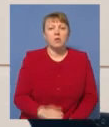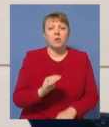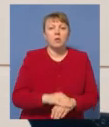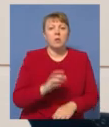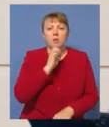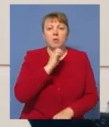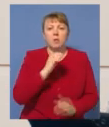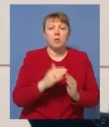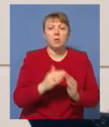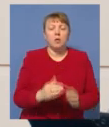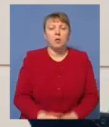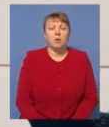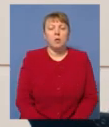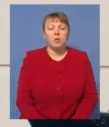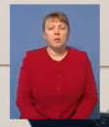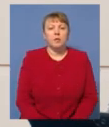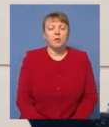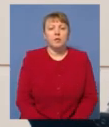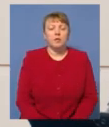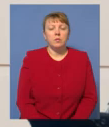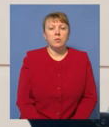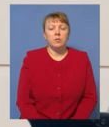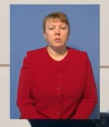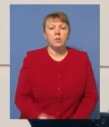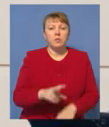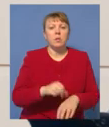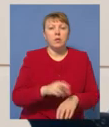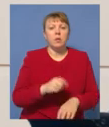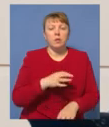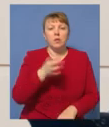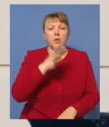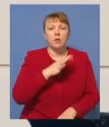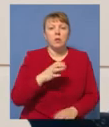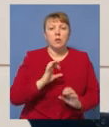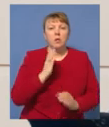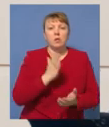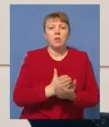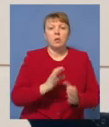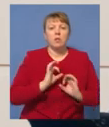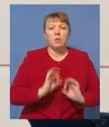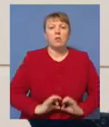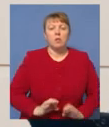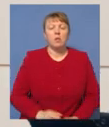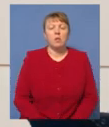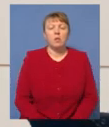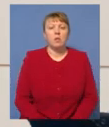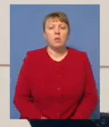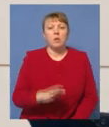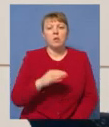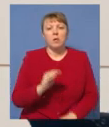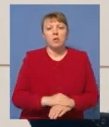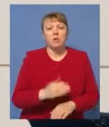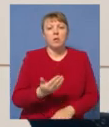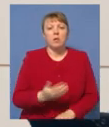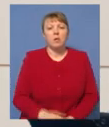кражи чужого имущества. По результатам расследования уголовное дело направляется в прокуратуру. При изучении нами устанавливается,